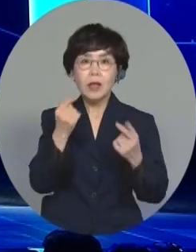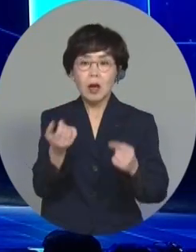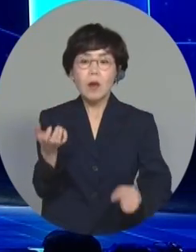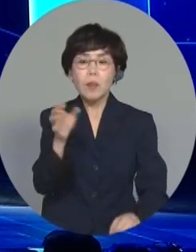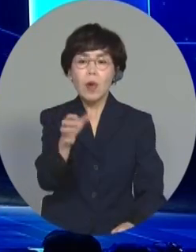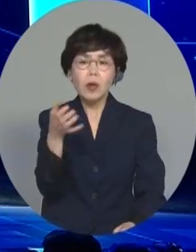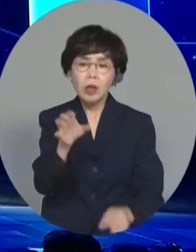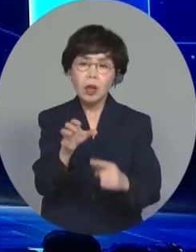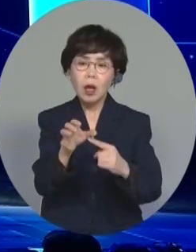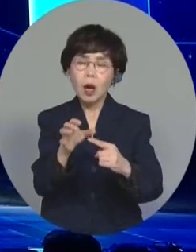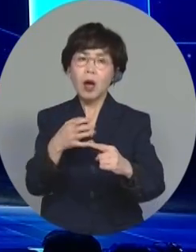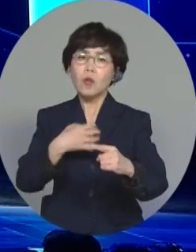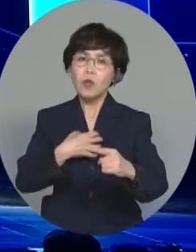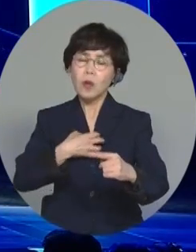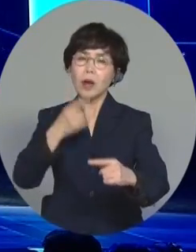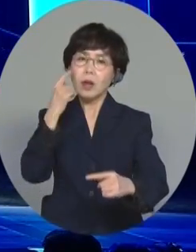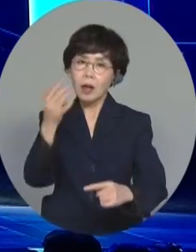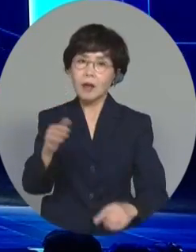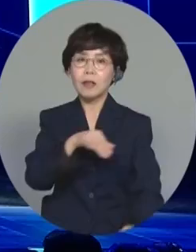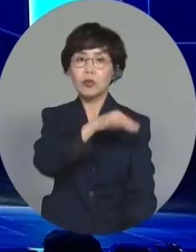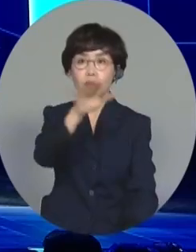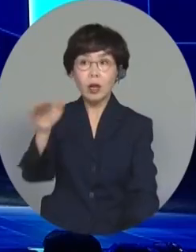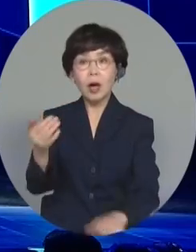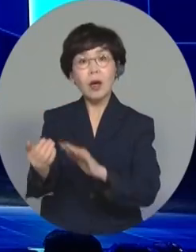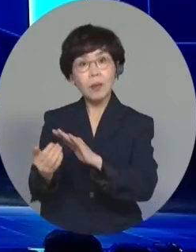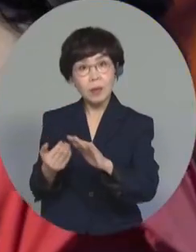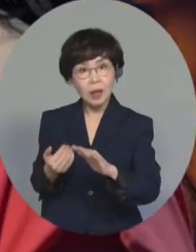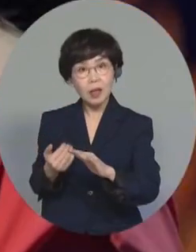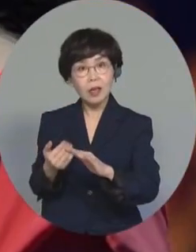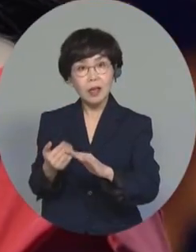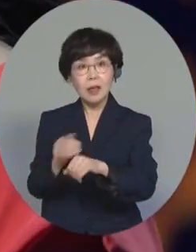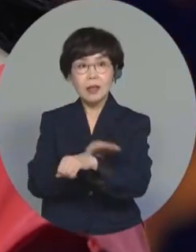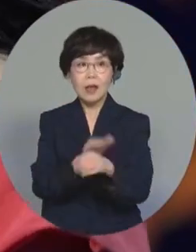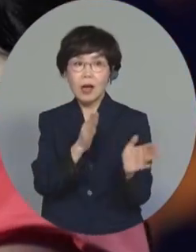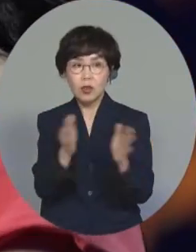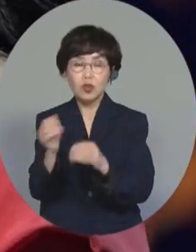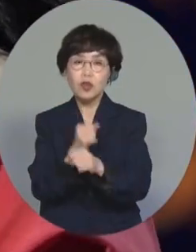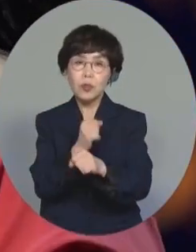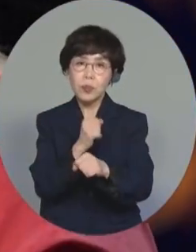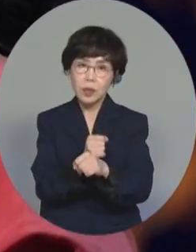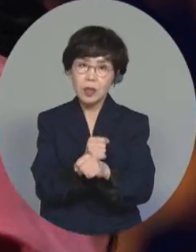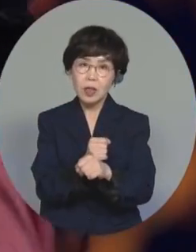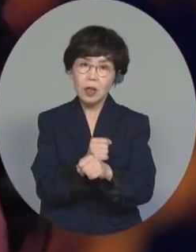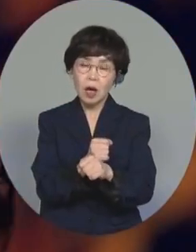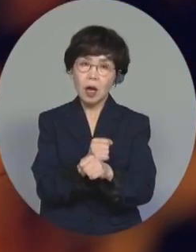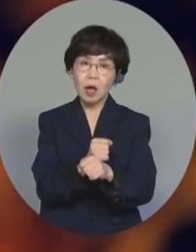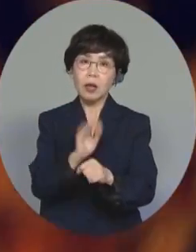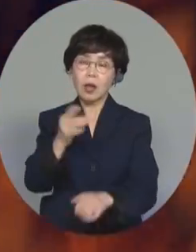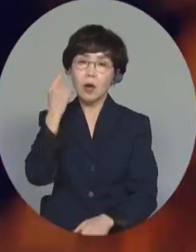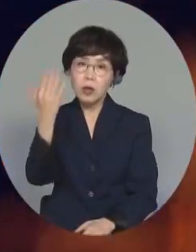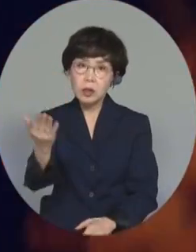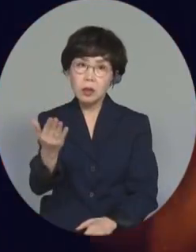변이가 위험할 것인가, 우리가 미리 잘 준비하고 우려를 해야 할 것인가 여부도 판단을 해야 합니다.